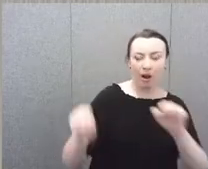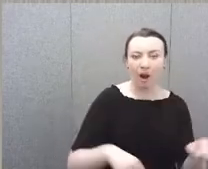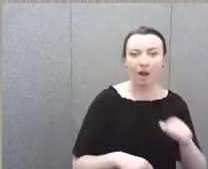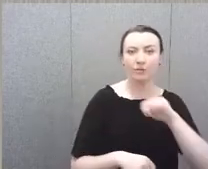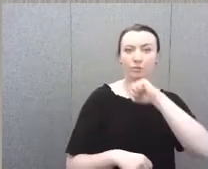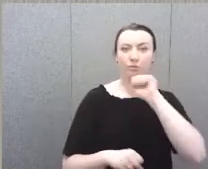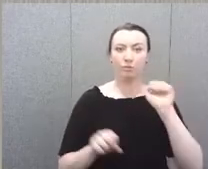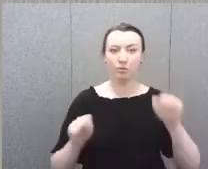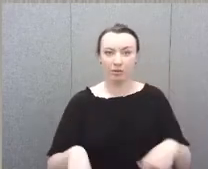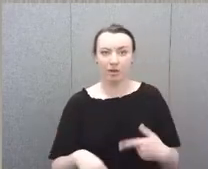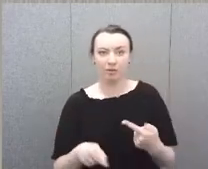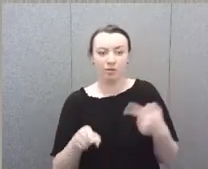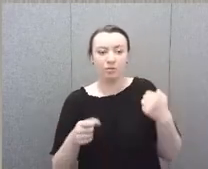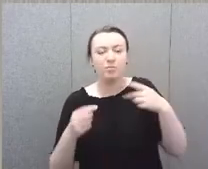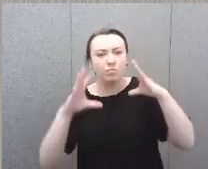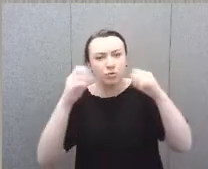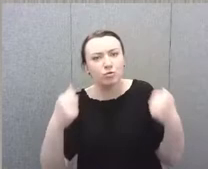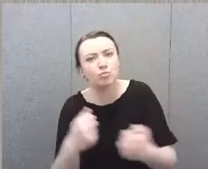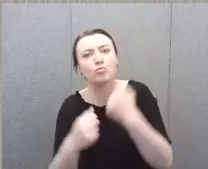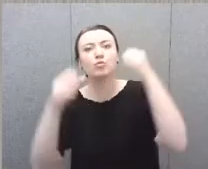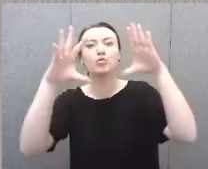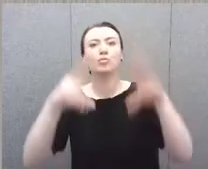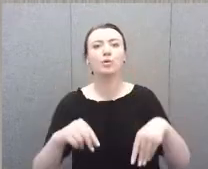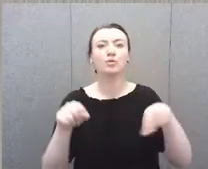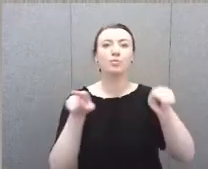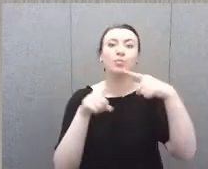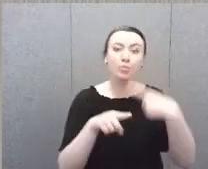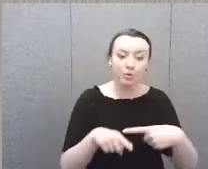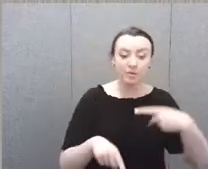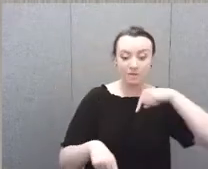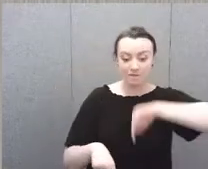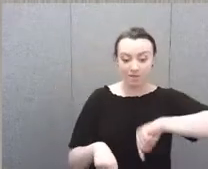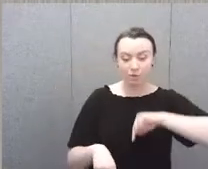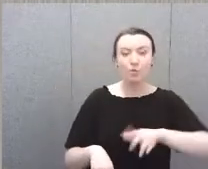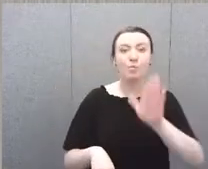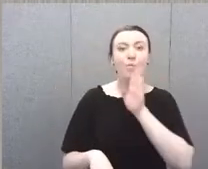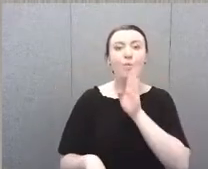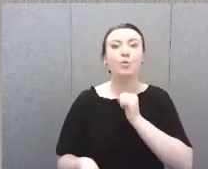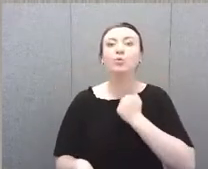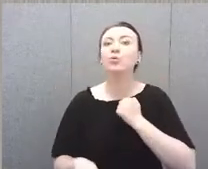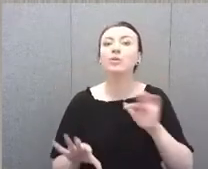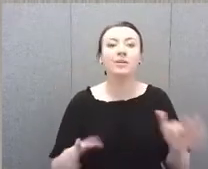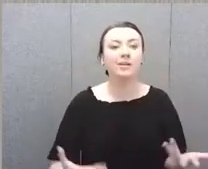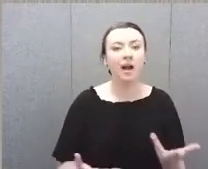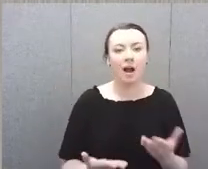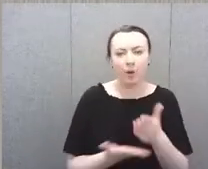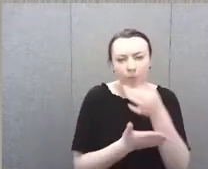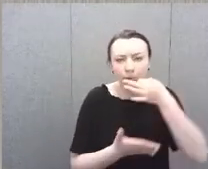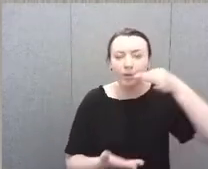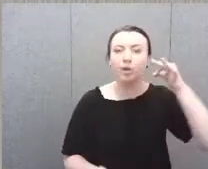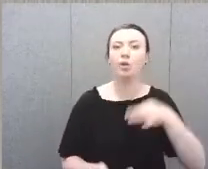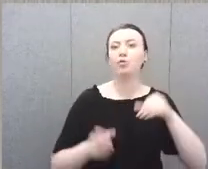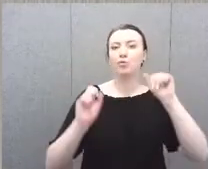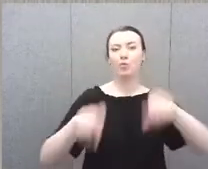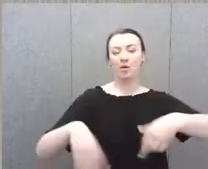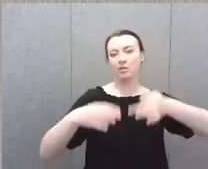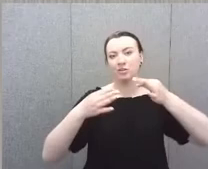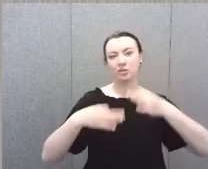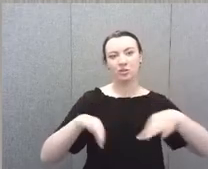больше полномочий, чтобы было как можно меньше насилия, и чтобы этот потенциал, который мы, женщины, несем,